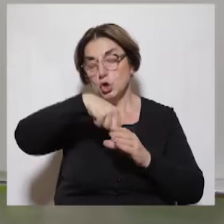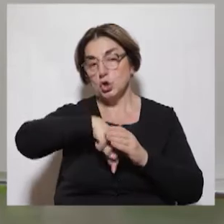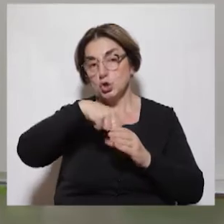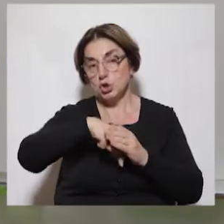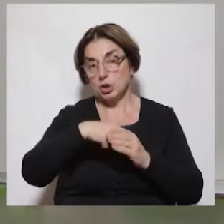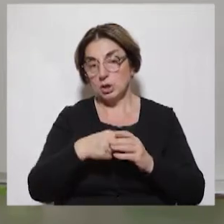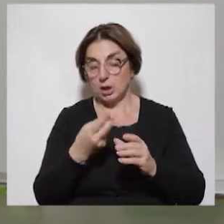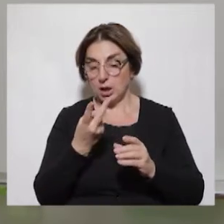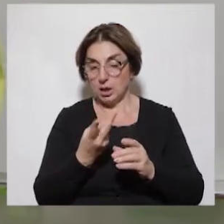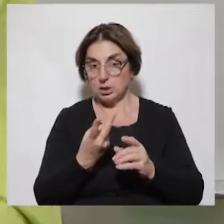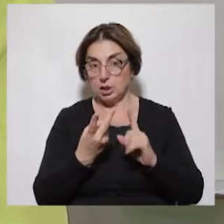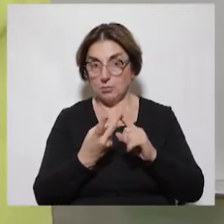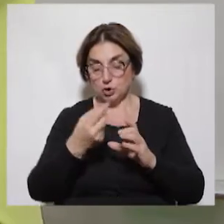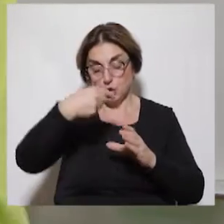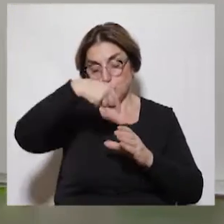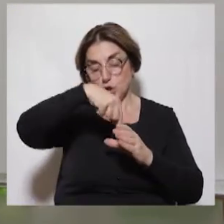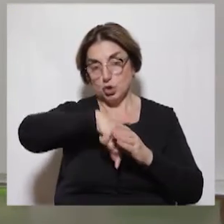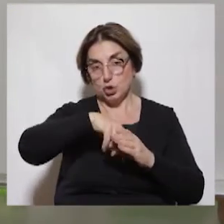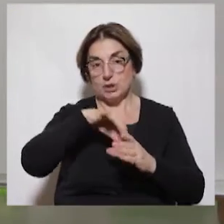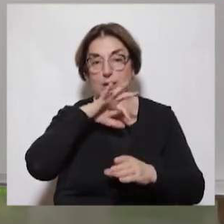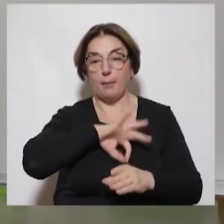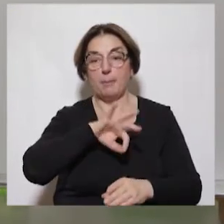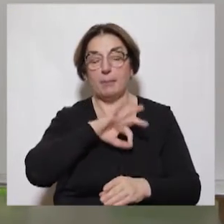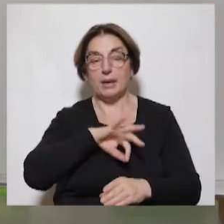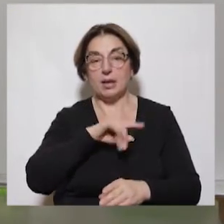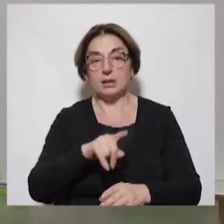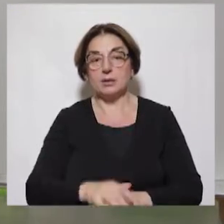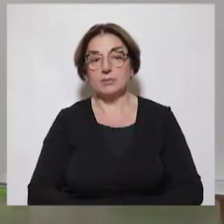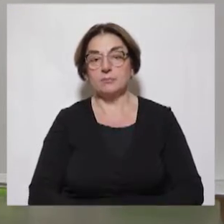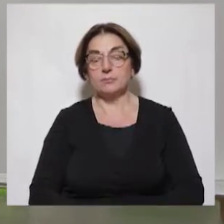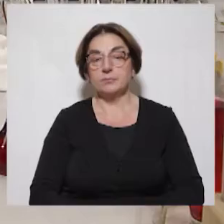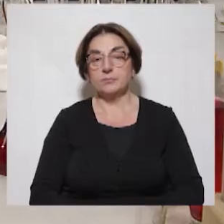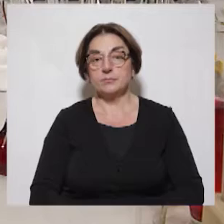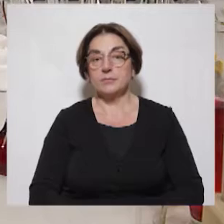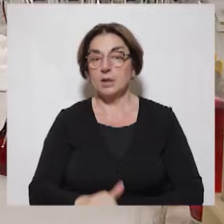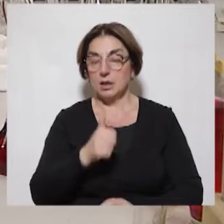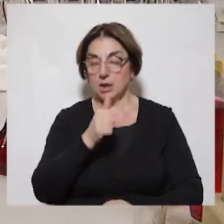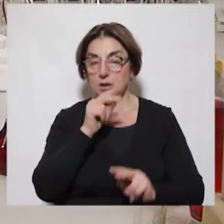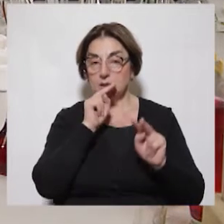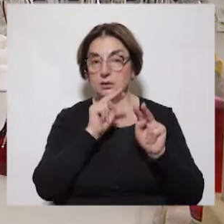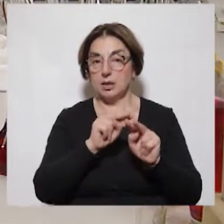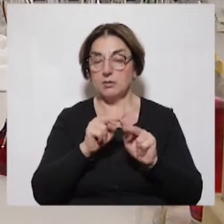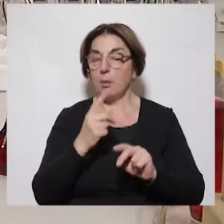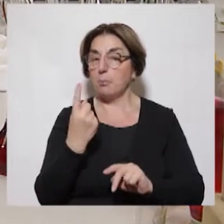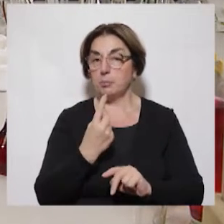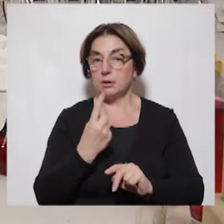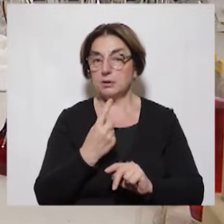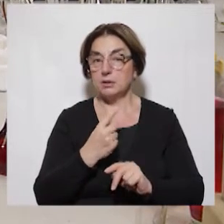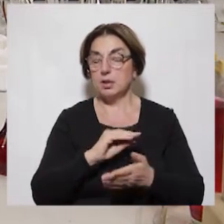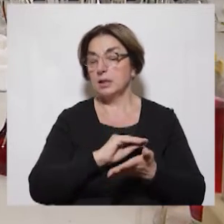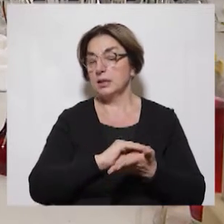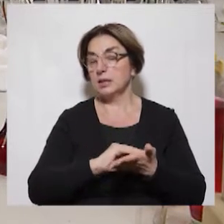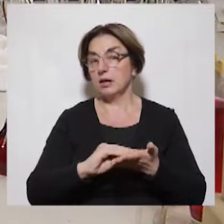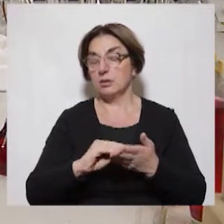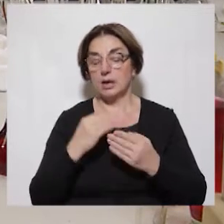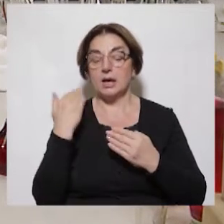შიგნითა პერანგი, ანუ მე მინდა დაგიხაზოთ ახლა თვითონ მაცივრის პრინციპი როგორ მუშაობს და კარგად დავაკვირდეთ. პირველ ეტაპზე